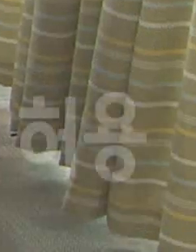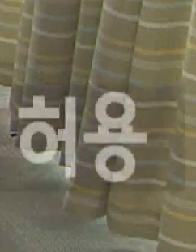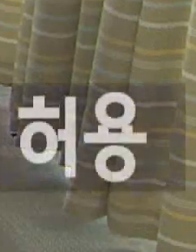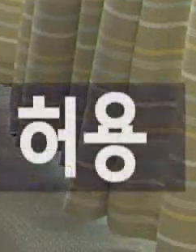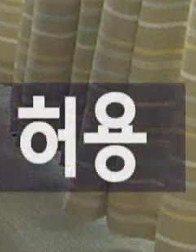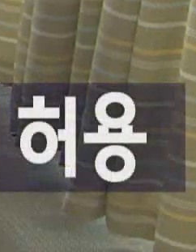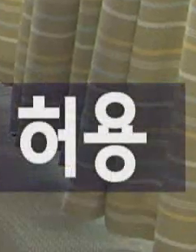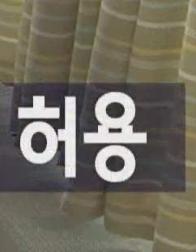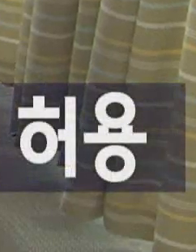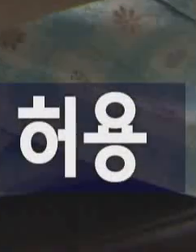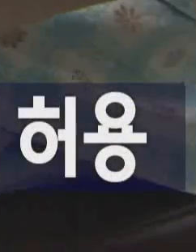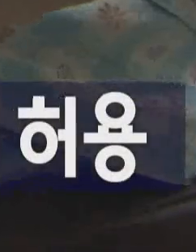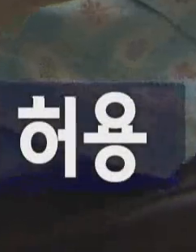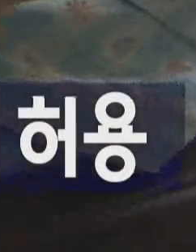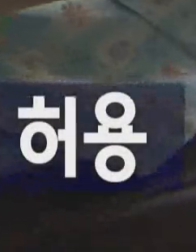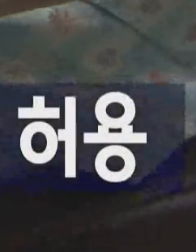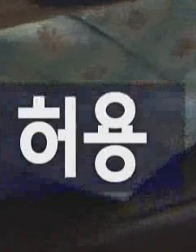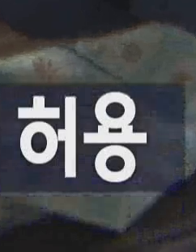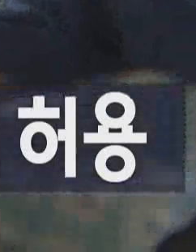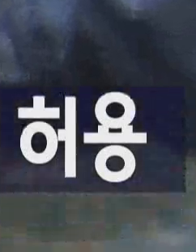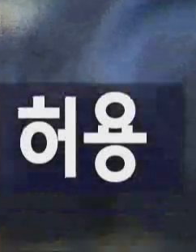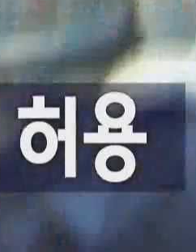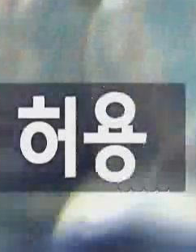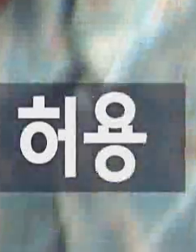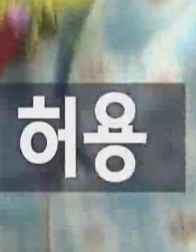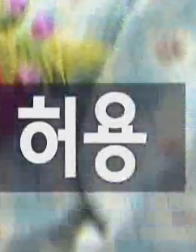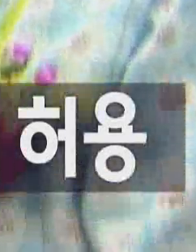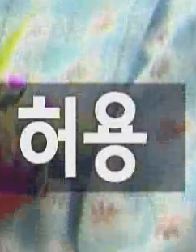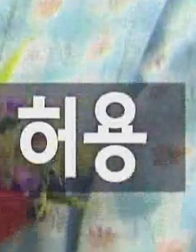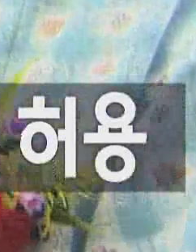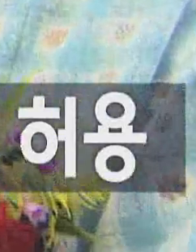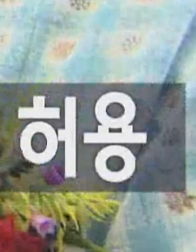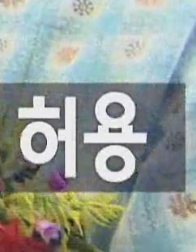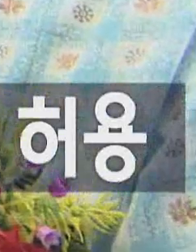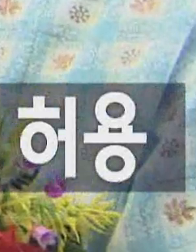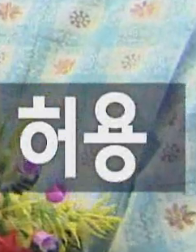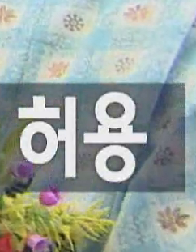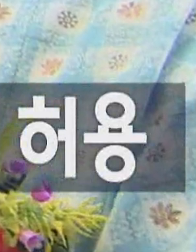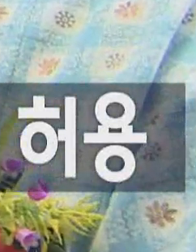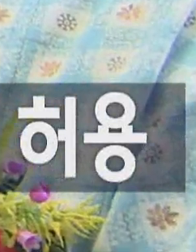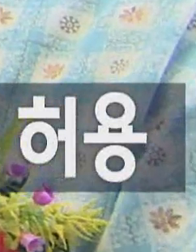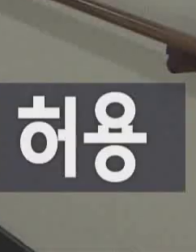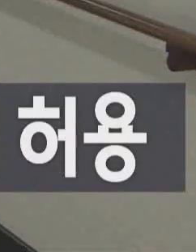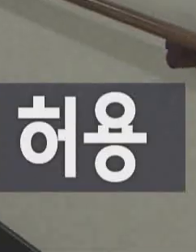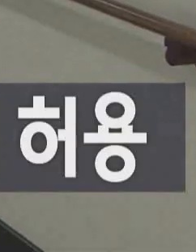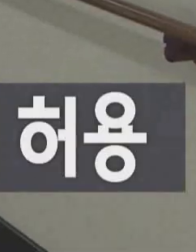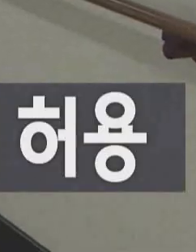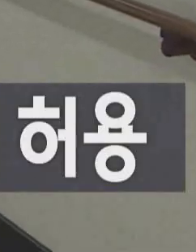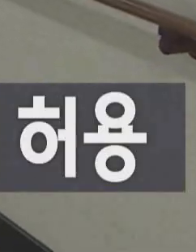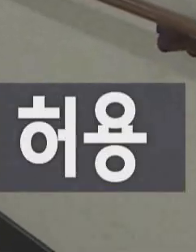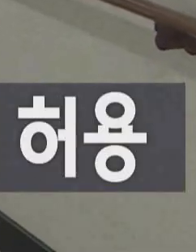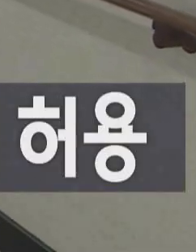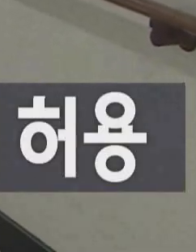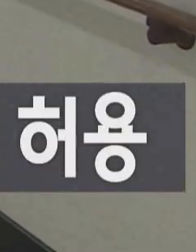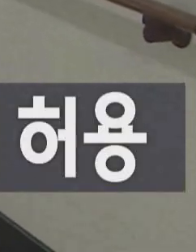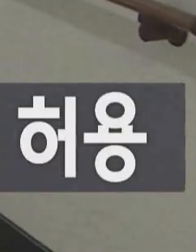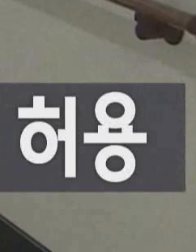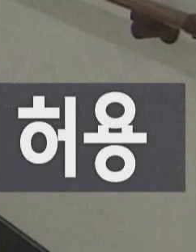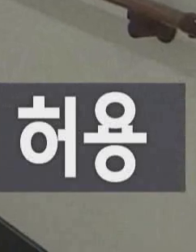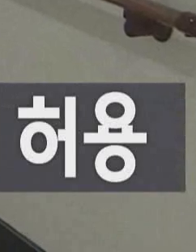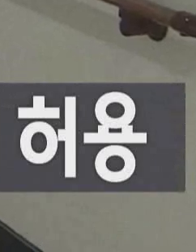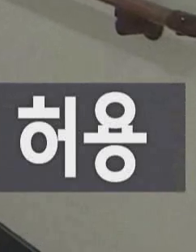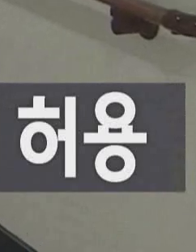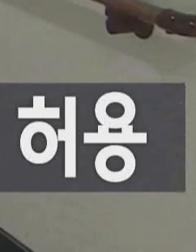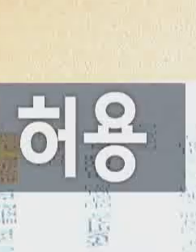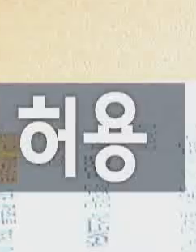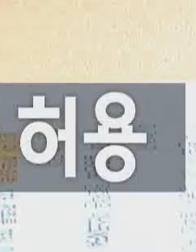코로나 확산이 진정 국면을 보이면서 정부가 오는 22일까지 요양병원에 접촉 면회를 허용했습니다. 어버이날을 앞두고 요양병원을 찾은